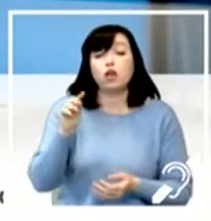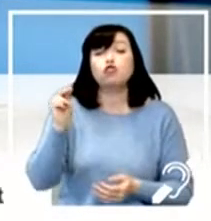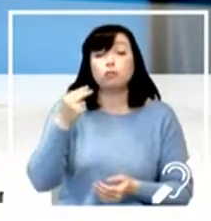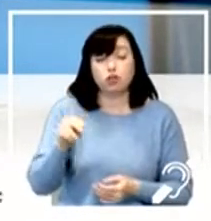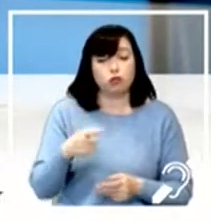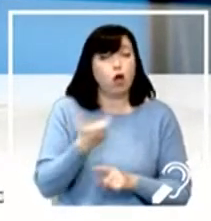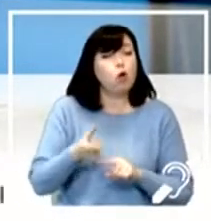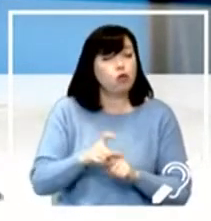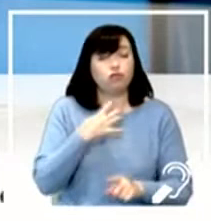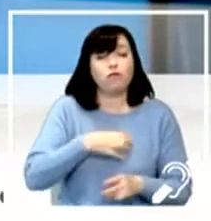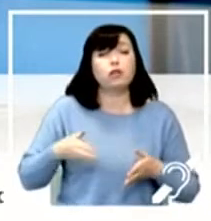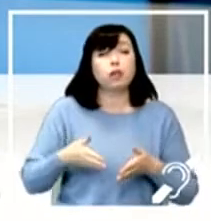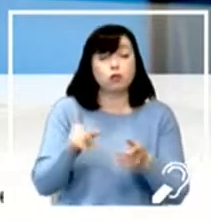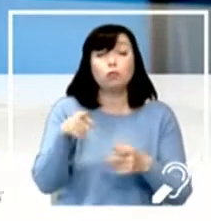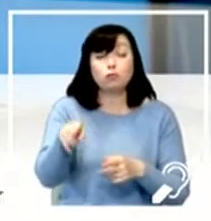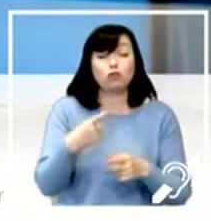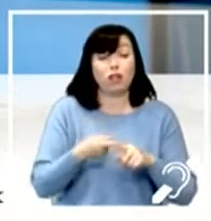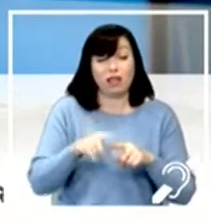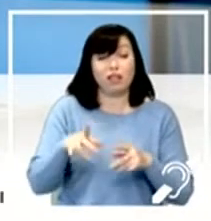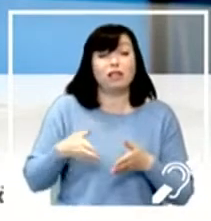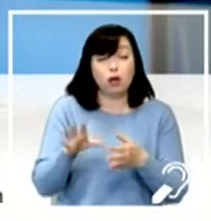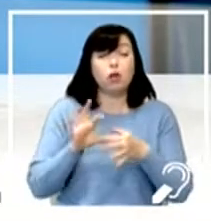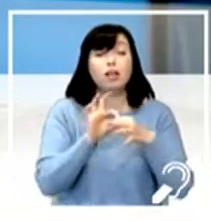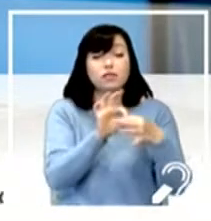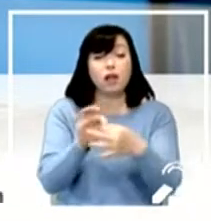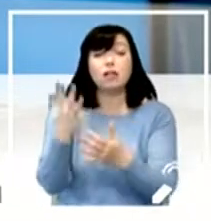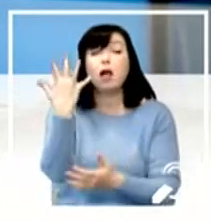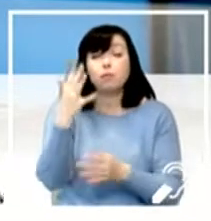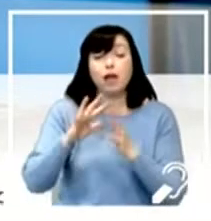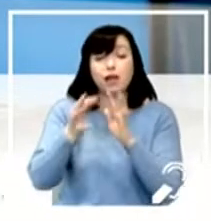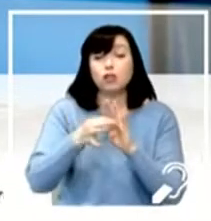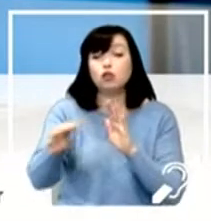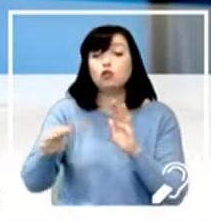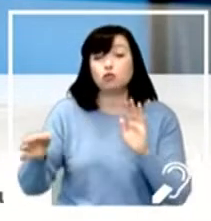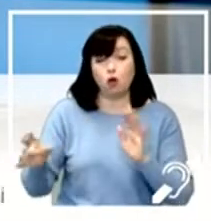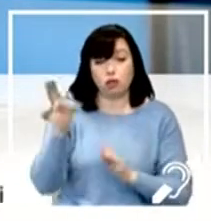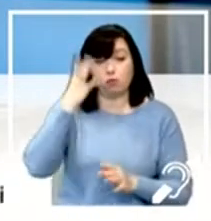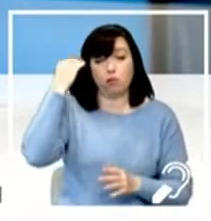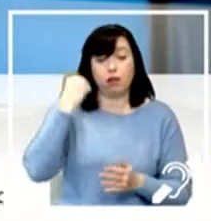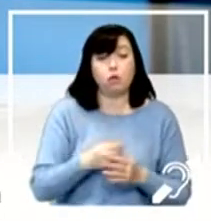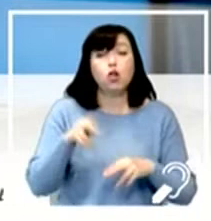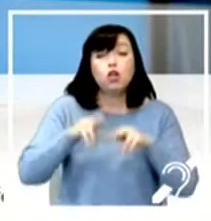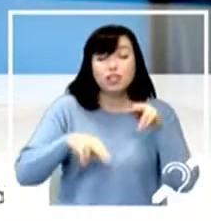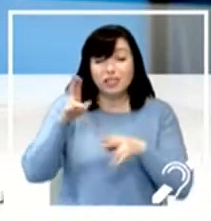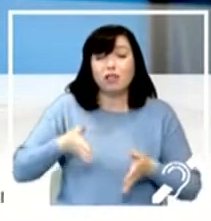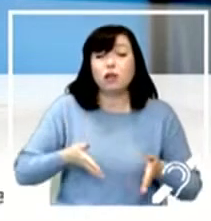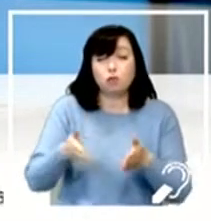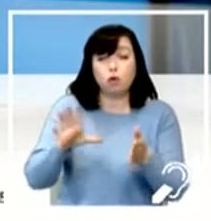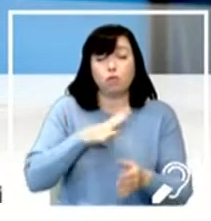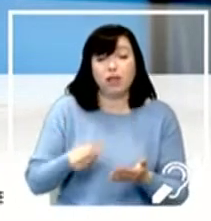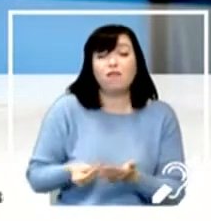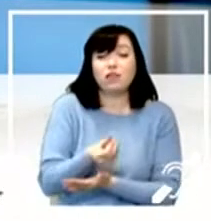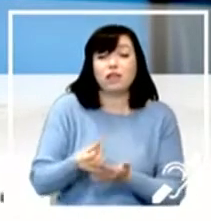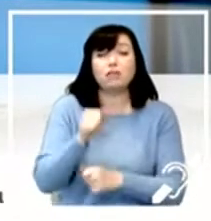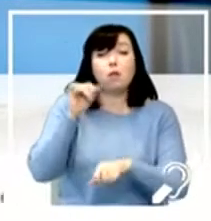importanță strategică pentru că face legătura între 5 localități din această zonă a Republicii Moldova. Construcția drumului a fost finanțată